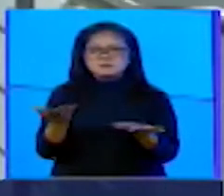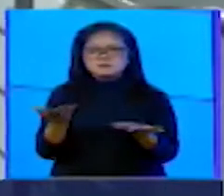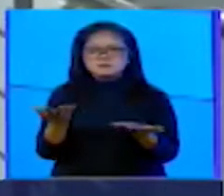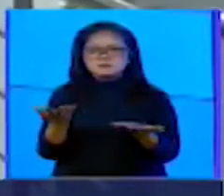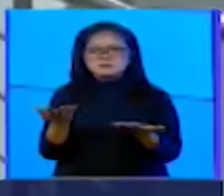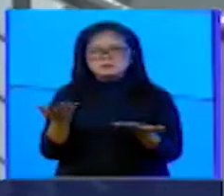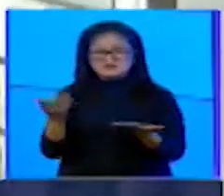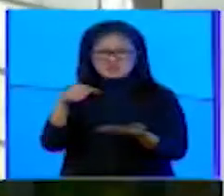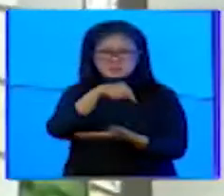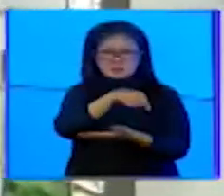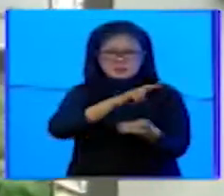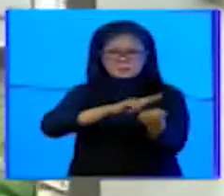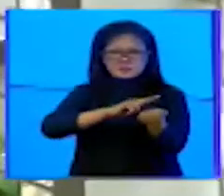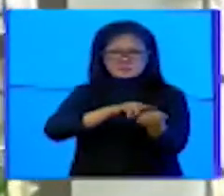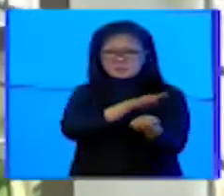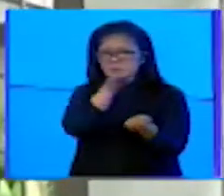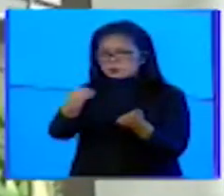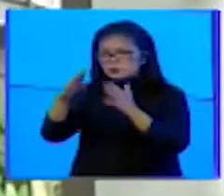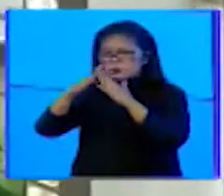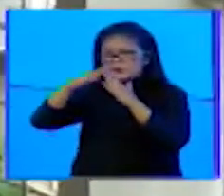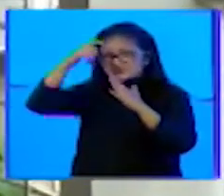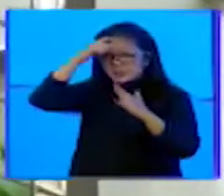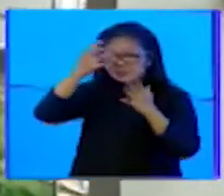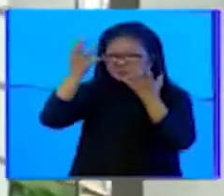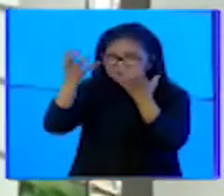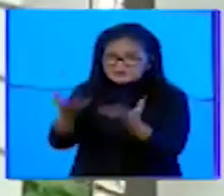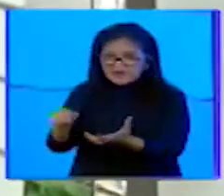sekarang kan pasien yang masuk rumah sakit itu kan